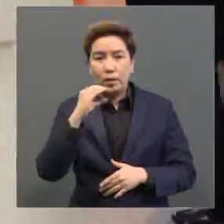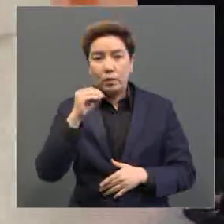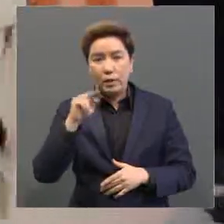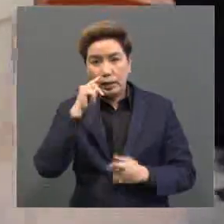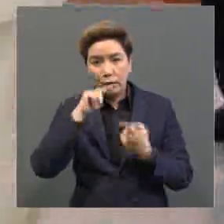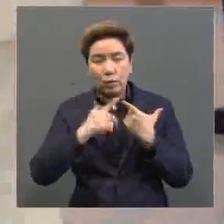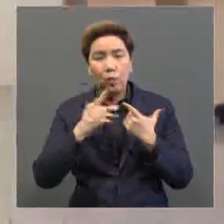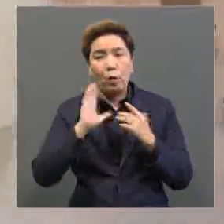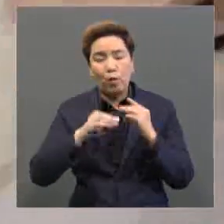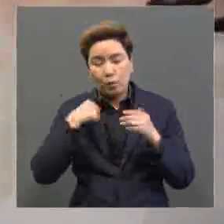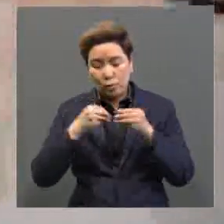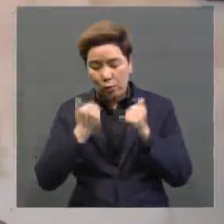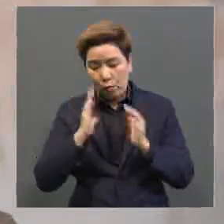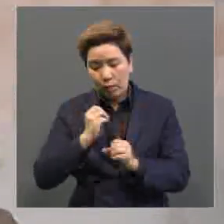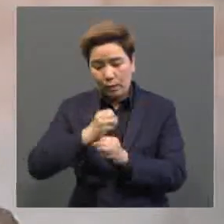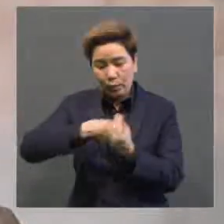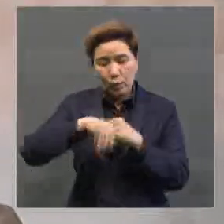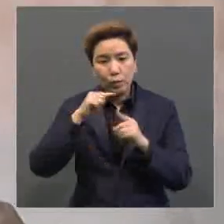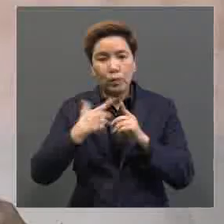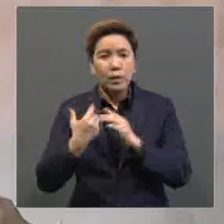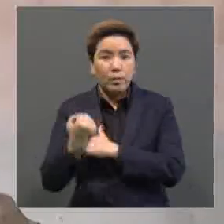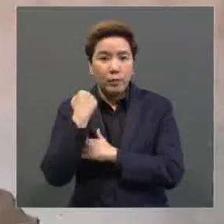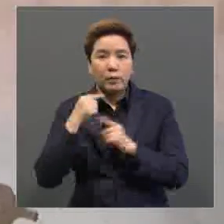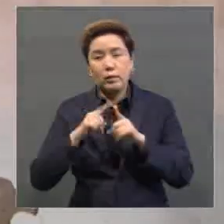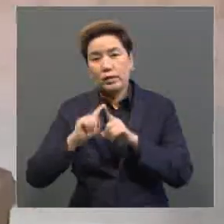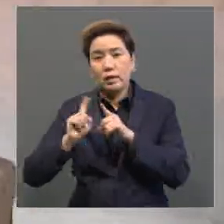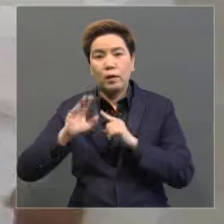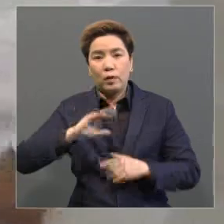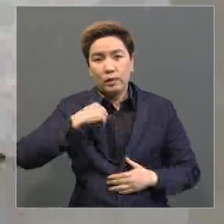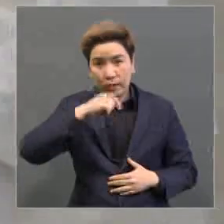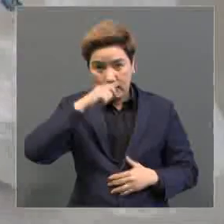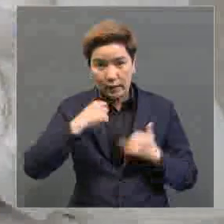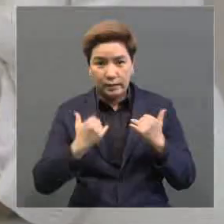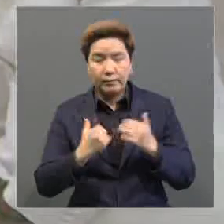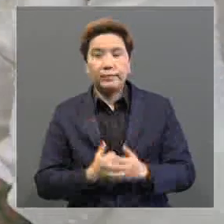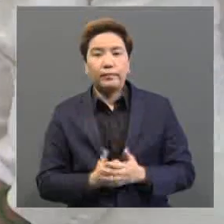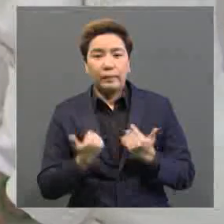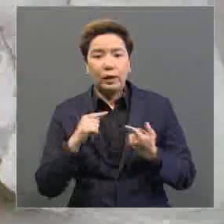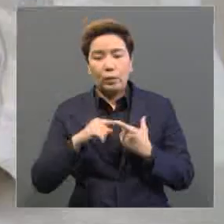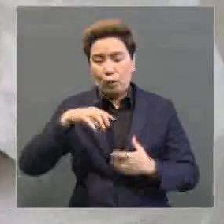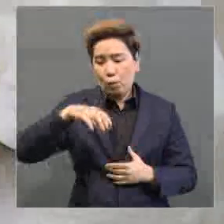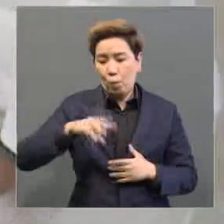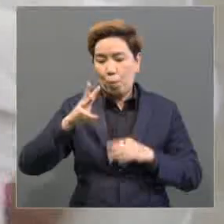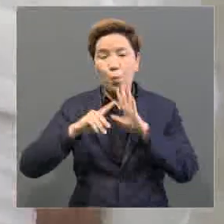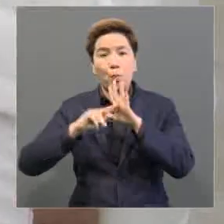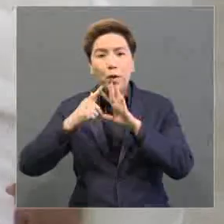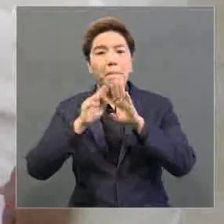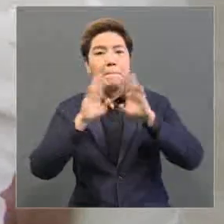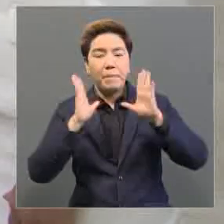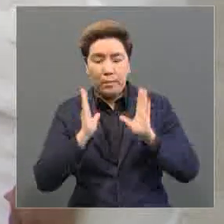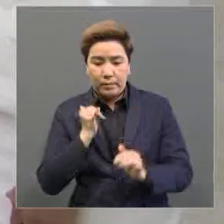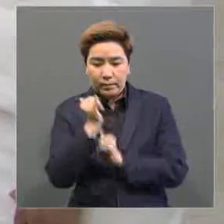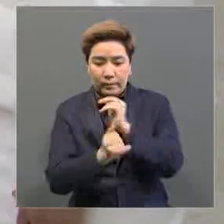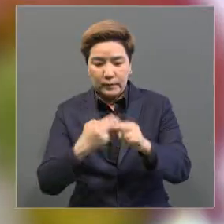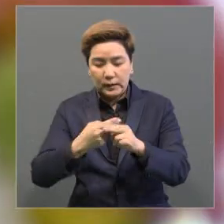ครินทร์สมาคมนักธุรกิจรักษาความมั่นคงแห่งชาติโดยสำนักพระราชวังเปิดให้ลงนามถว